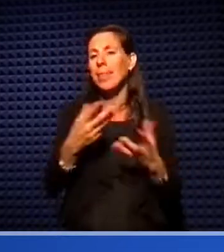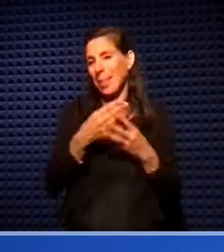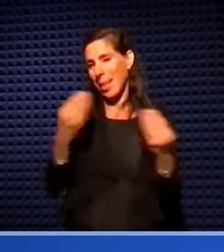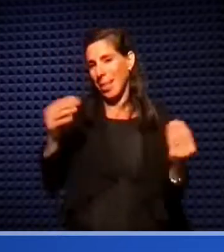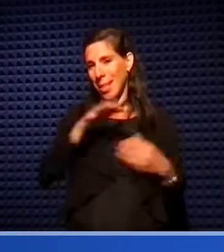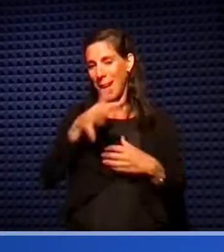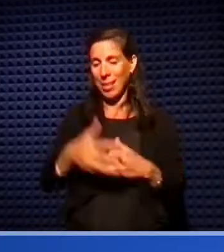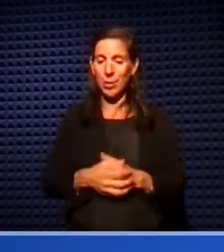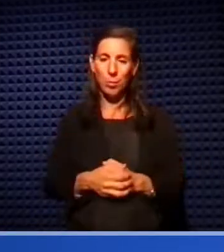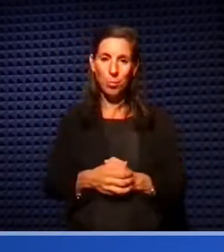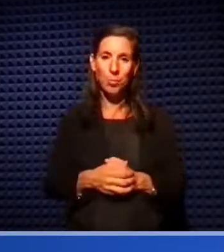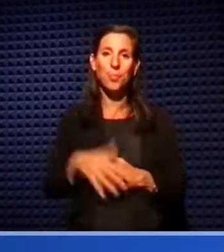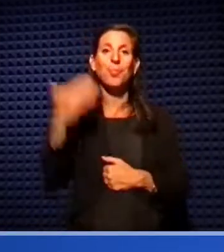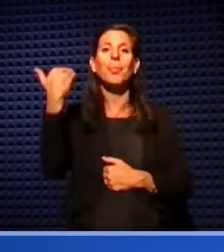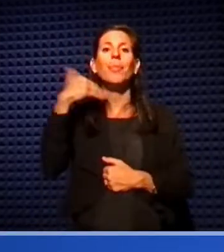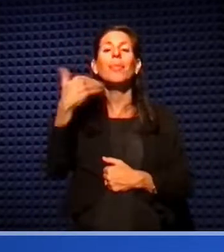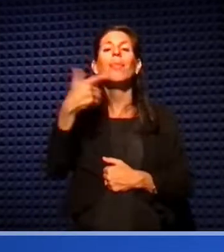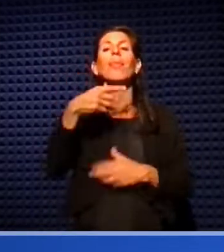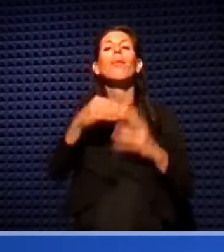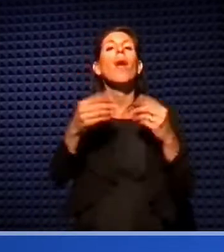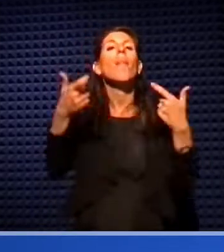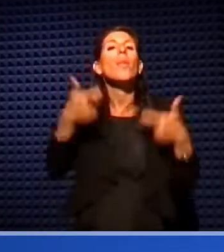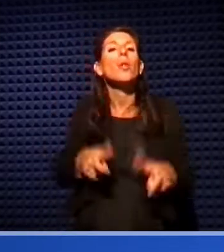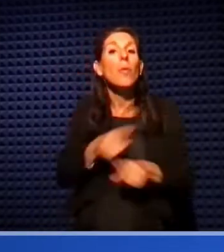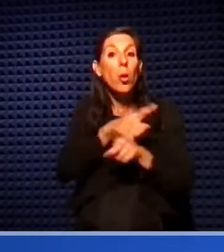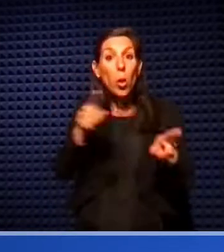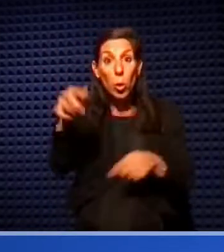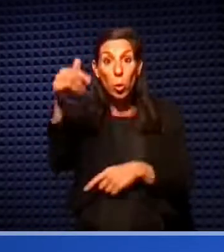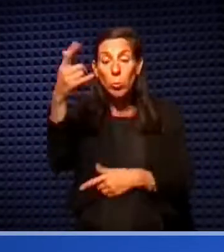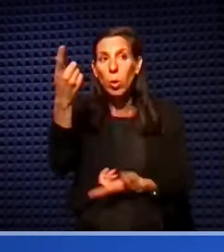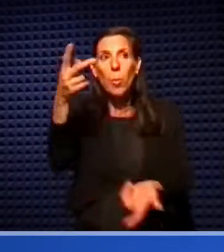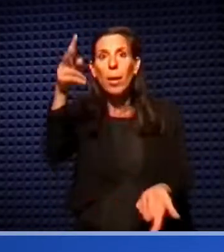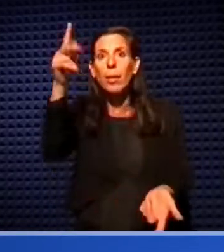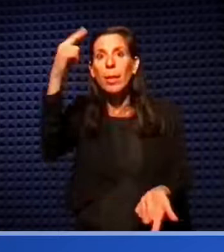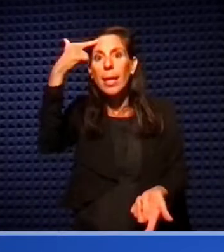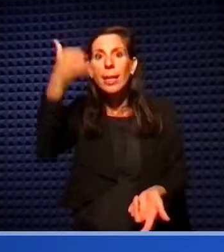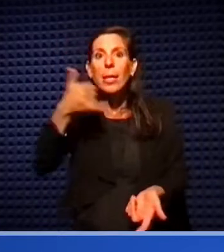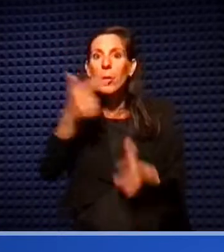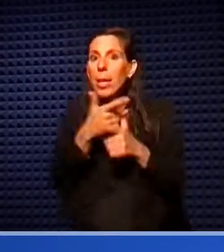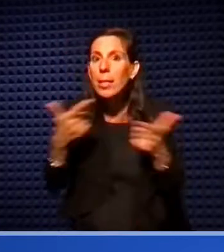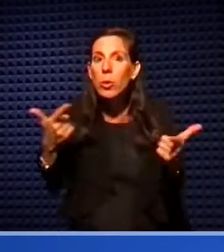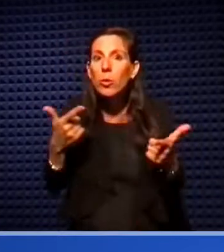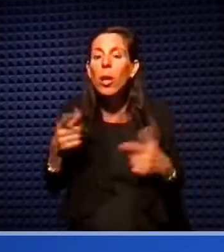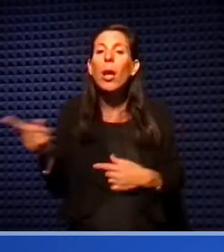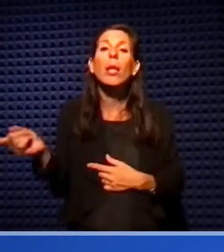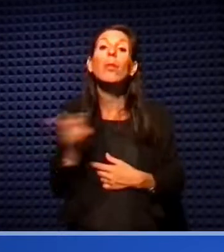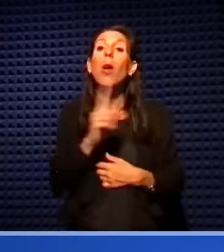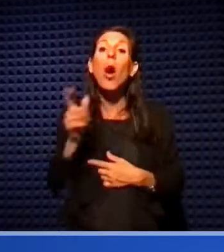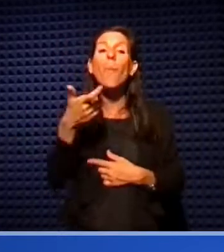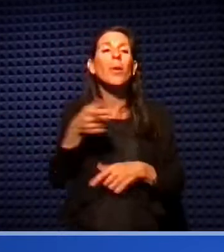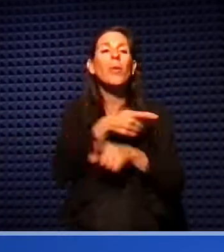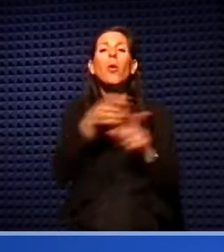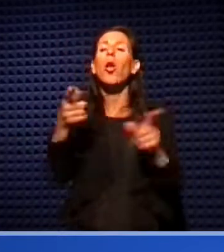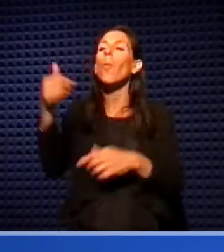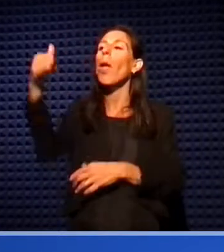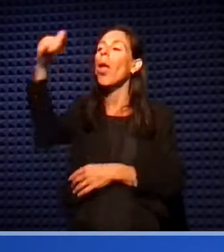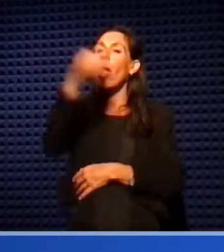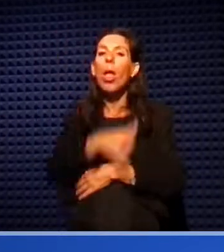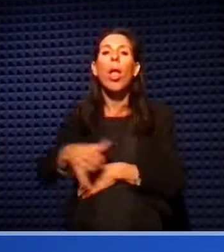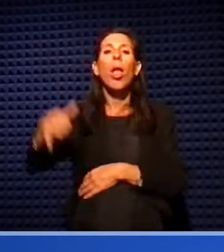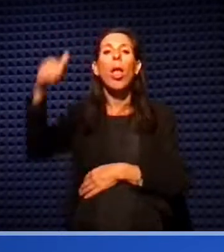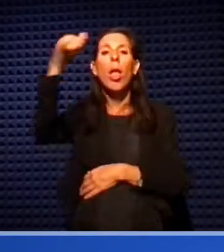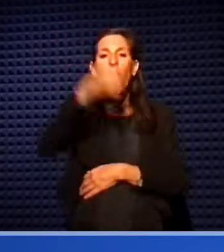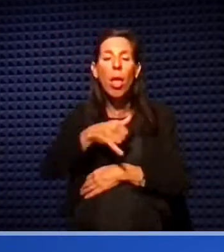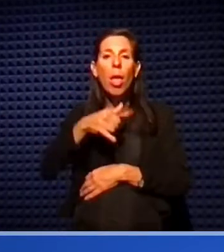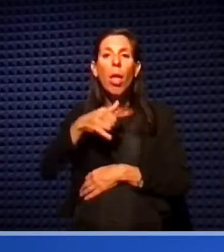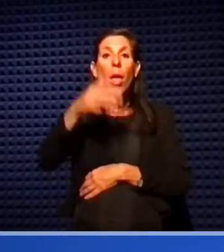ኣይስቆሮምን እዩ በዚ ጉዳይ እዚ ናይ ጳውሎስ ምግራምን ምሕዛንን ጉሁድ እዩ ነቲ መጀመርያ ብስብከቱ ብዓበይቲ ኣሕጓስ ዝተቐበልዎ